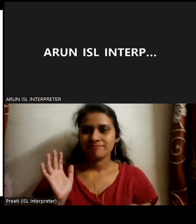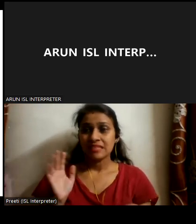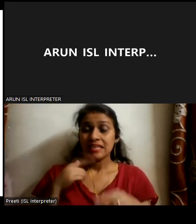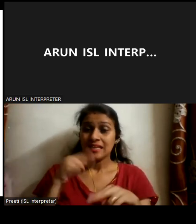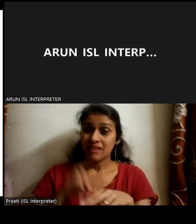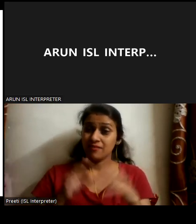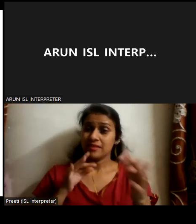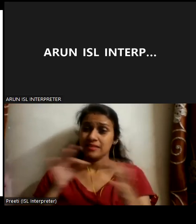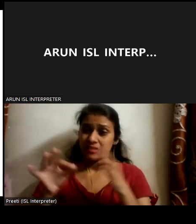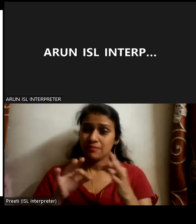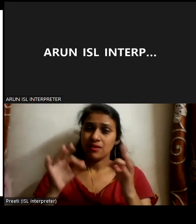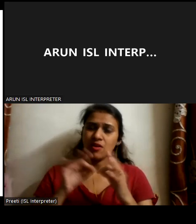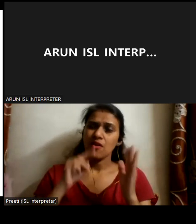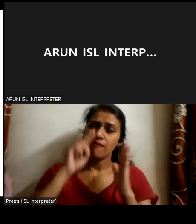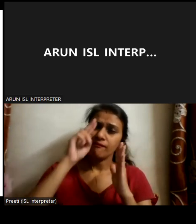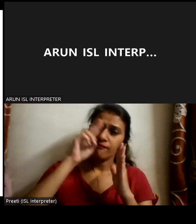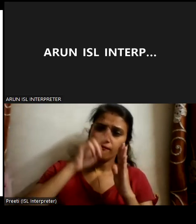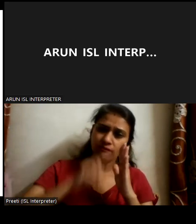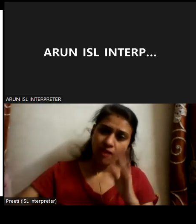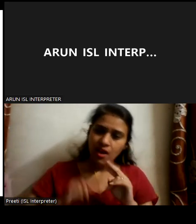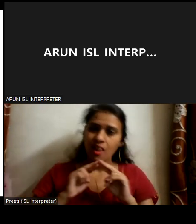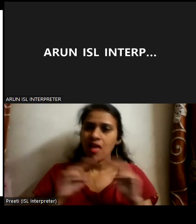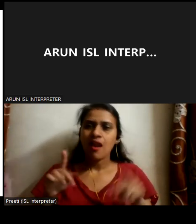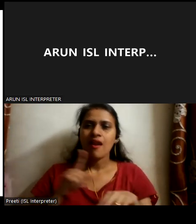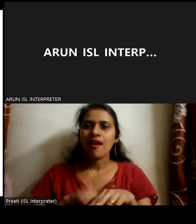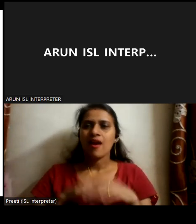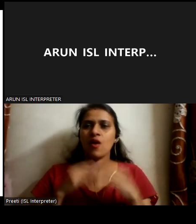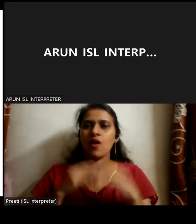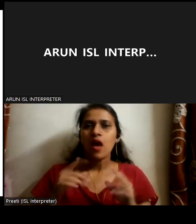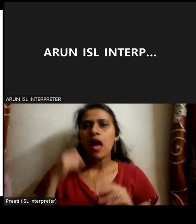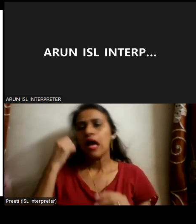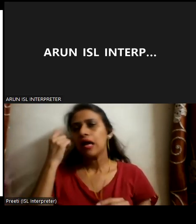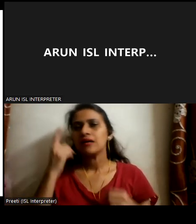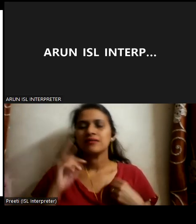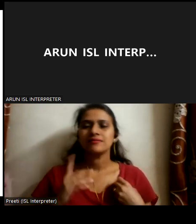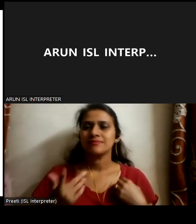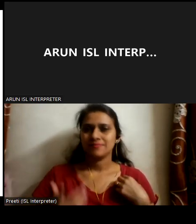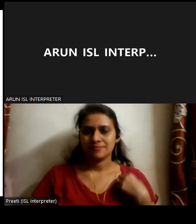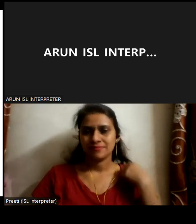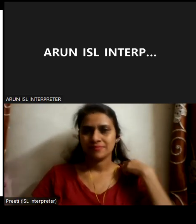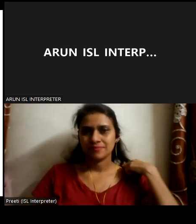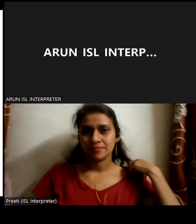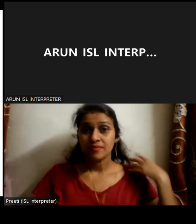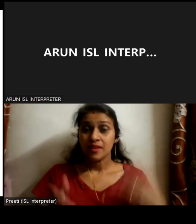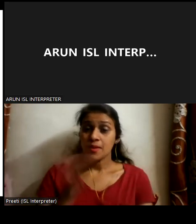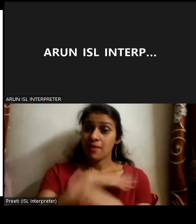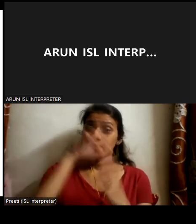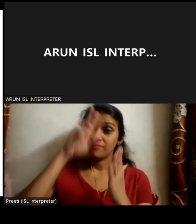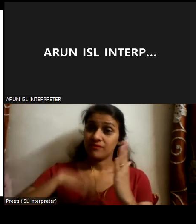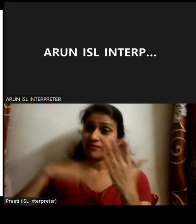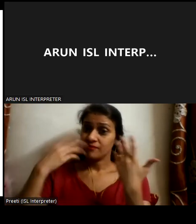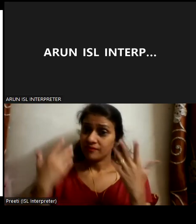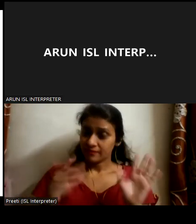इनटू द एंटायर रियल्म ऑफ लाइवलीहुड और इवन हैव अ कर्सरी अंडरस्टैंडिंग ऑफ इट. तो जिन्होंने पढ़ लिया है उनको चीजें